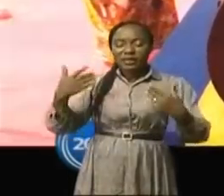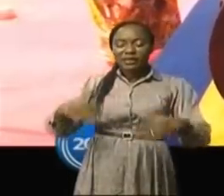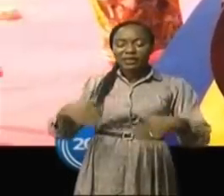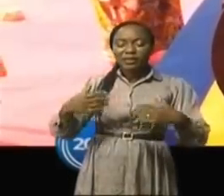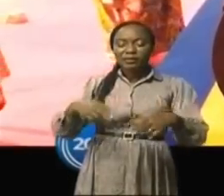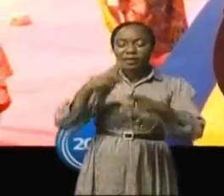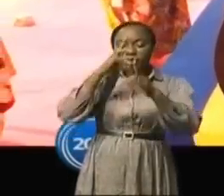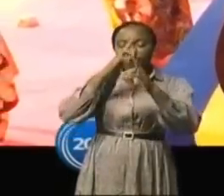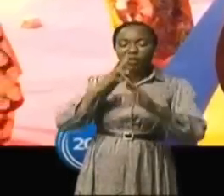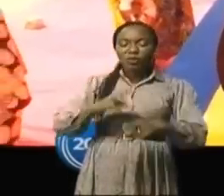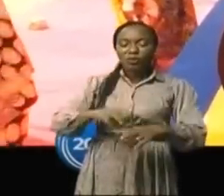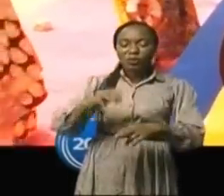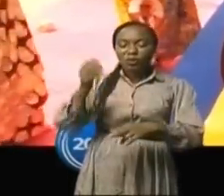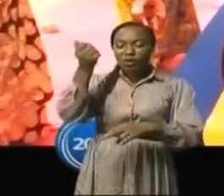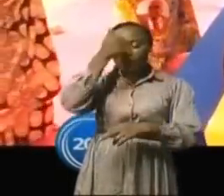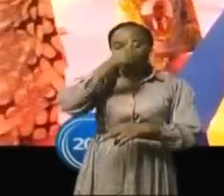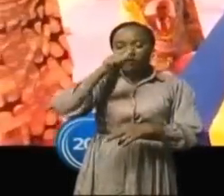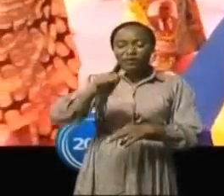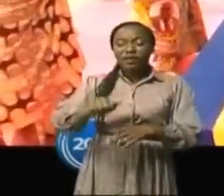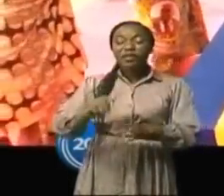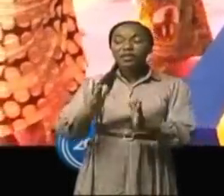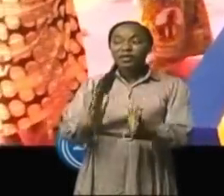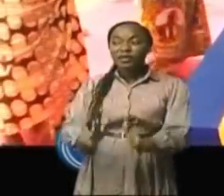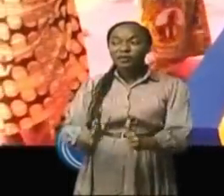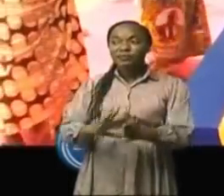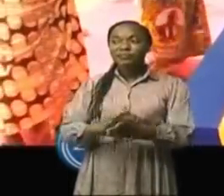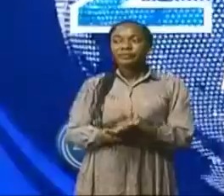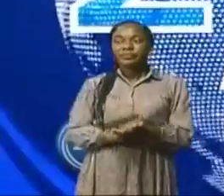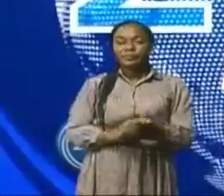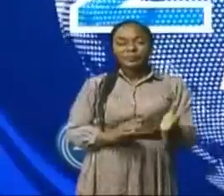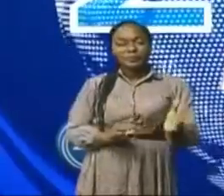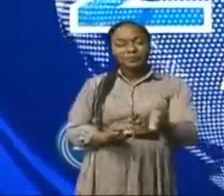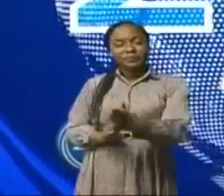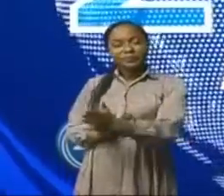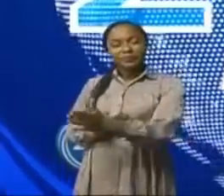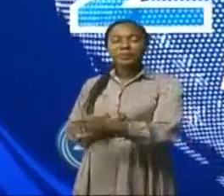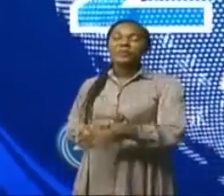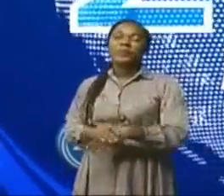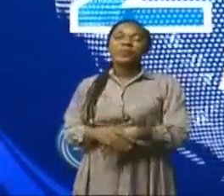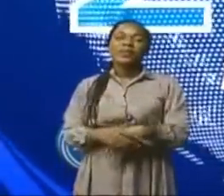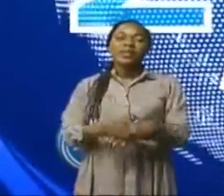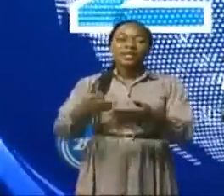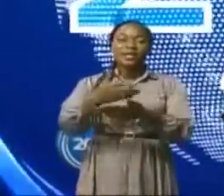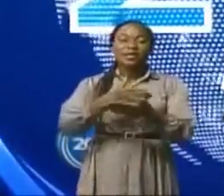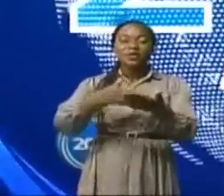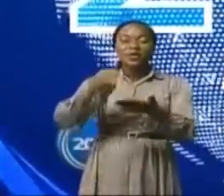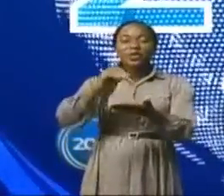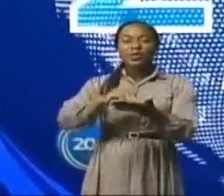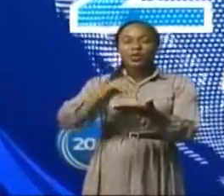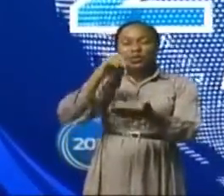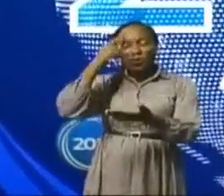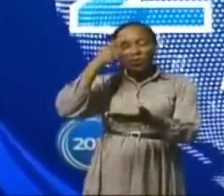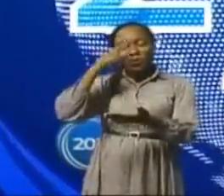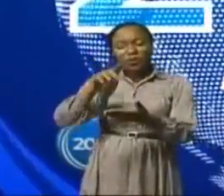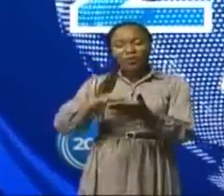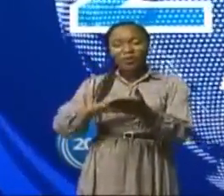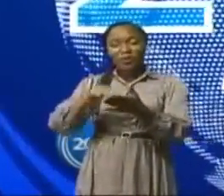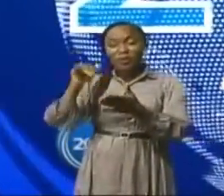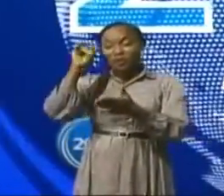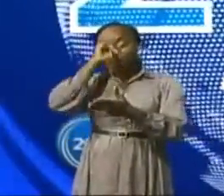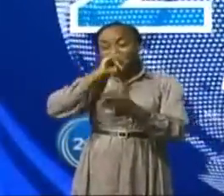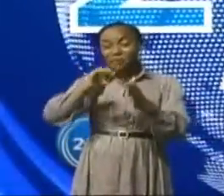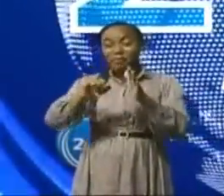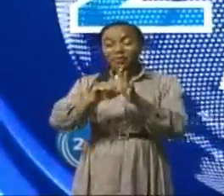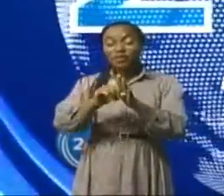le héros panafricain. Retour en images avec ces images fortes de la maison